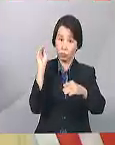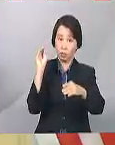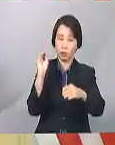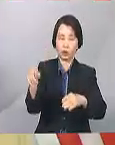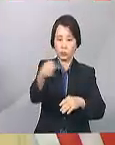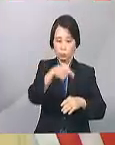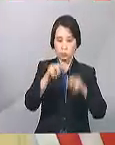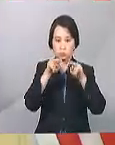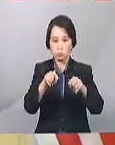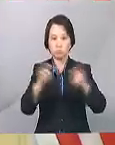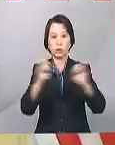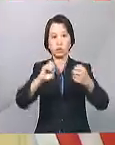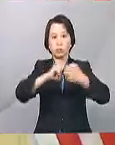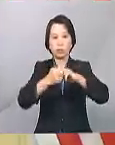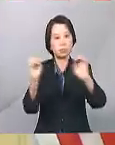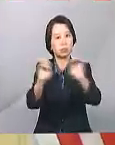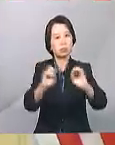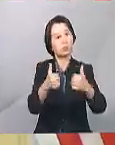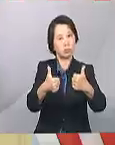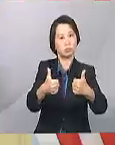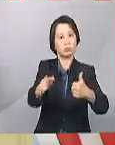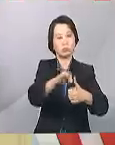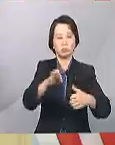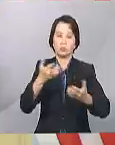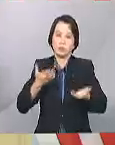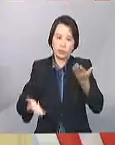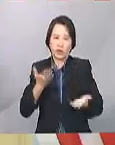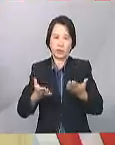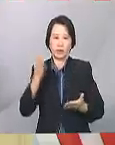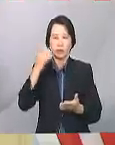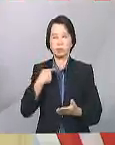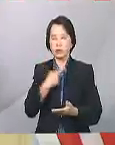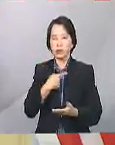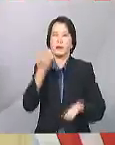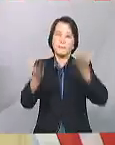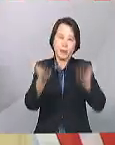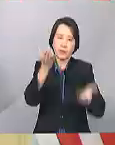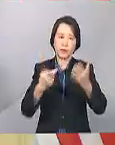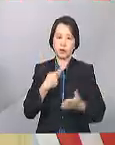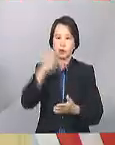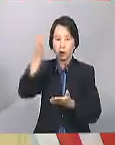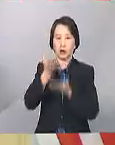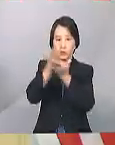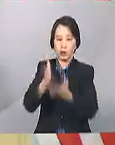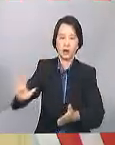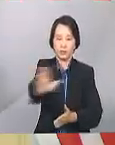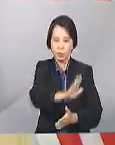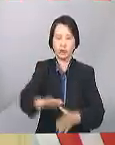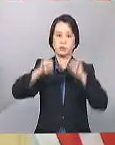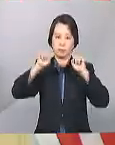sebagainya, didapati tidak ada gejala pun di kalangan mereka. Mungkin, kita akan mencadangkan mungkin, mereka dibenarkan